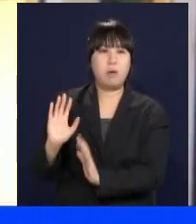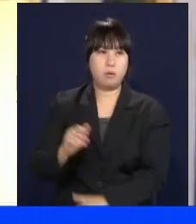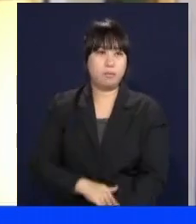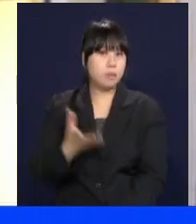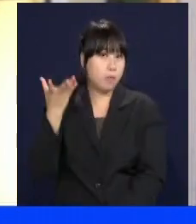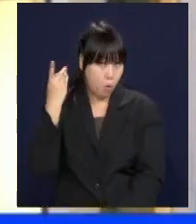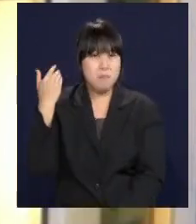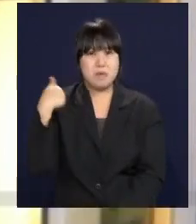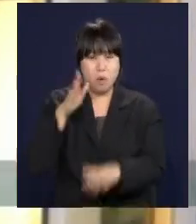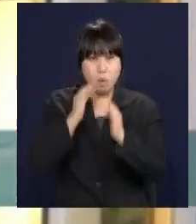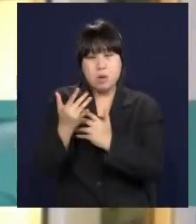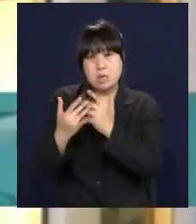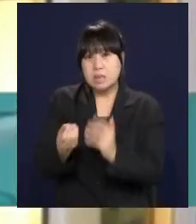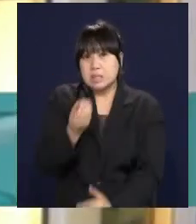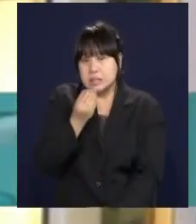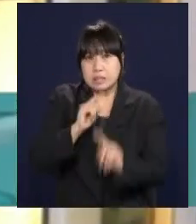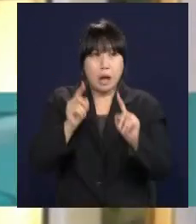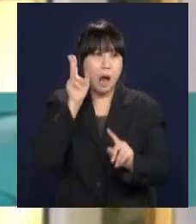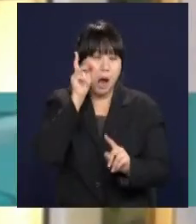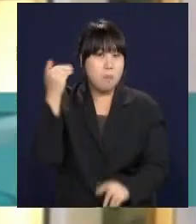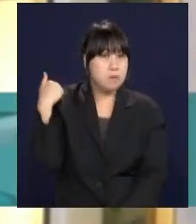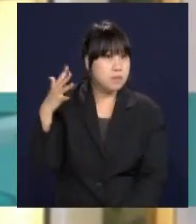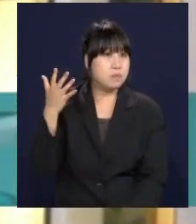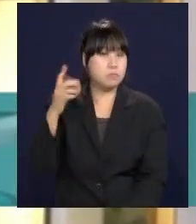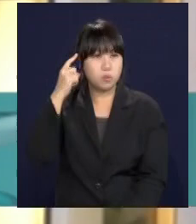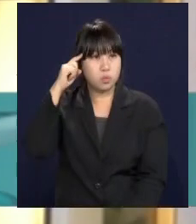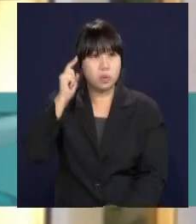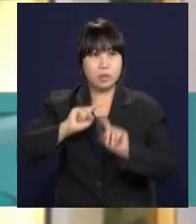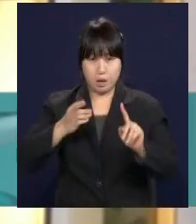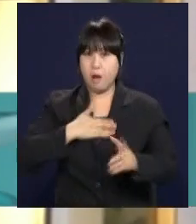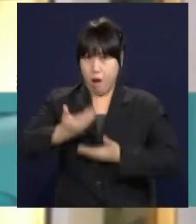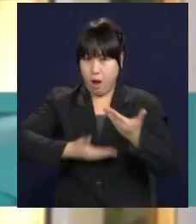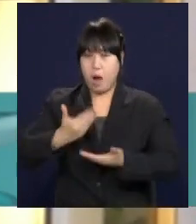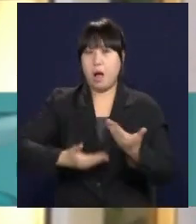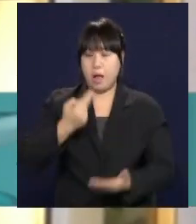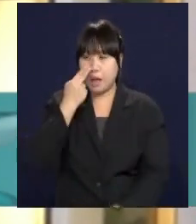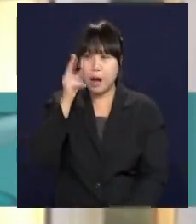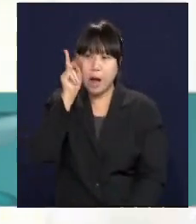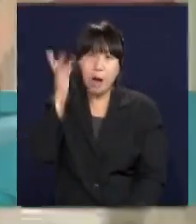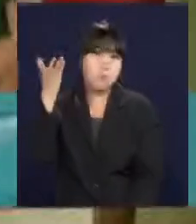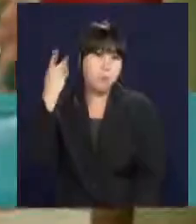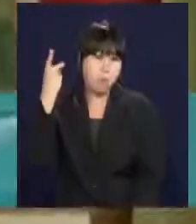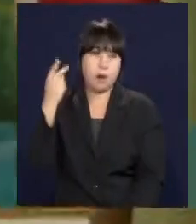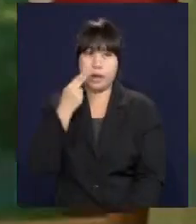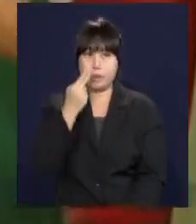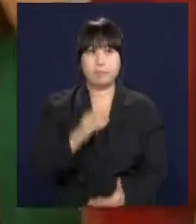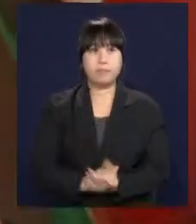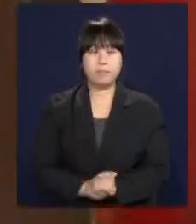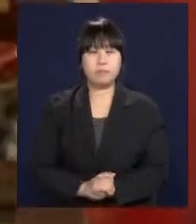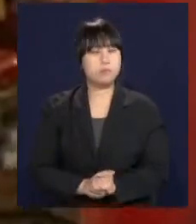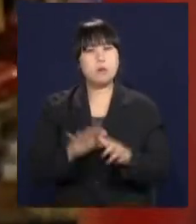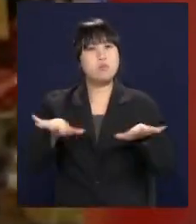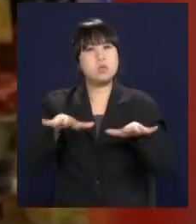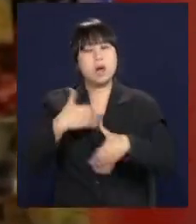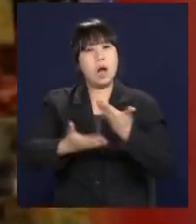กินเลือดนะแต่ไม่รู้ว่ามีข่าวหรือยังแต่ที่ขายอยู่เห็นข่าวพึ่งเมื่อวานนี้ก็ปกติค่ะขาย